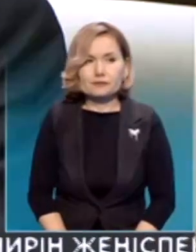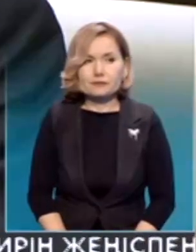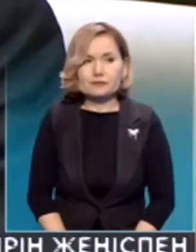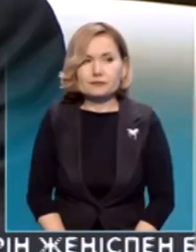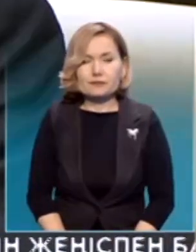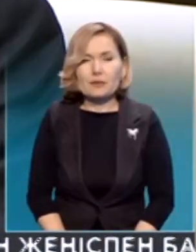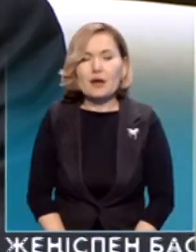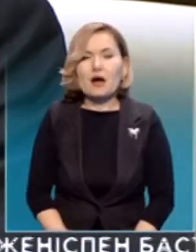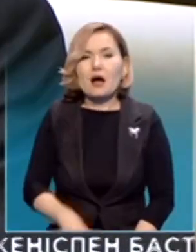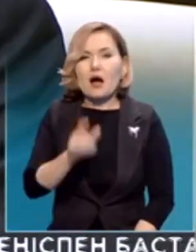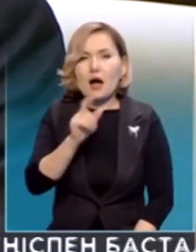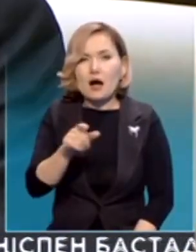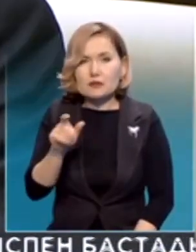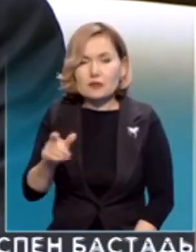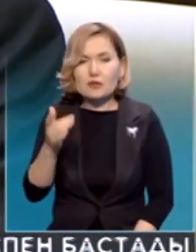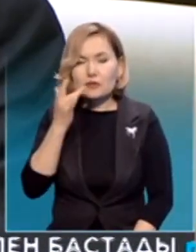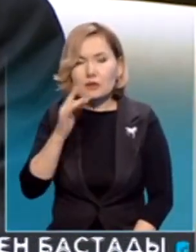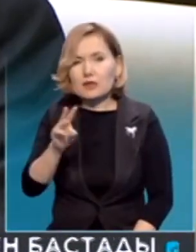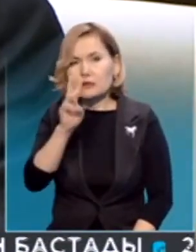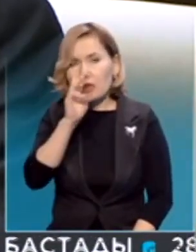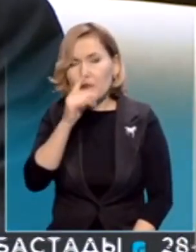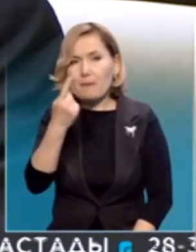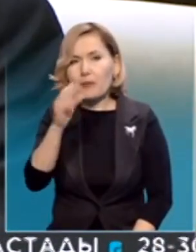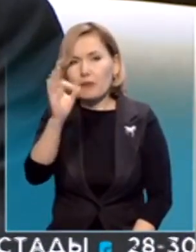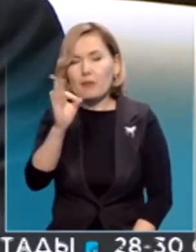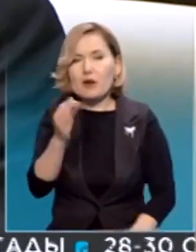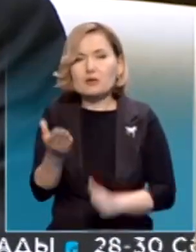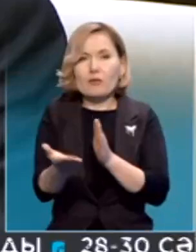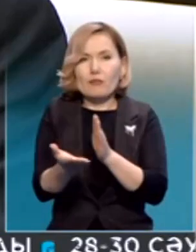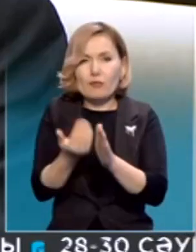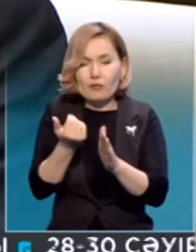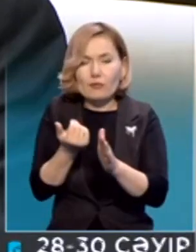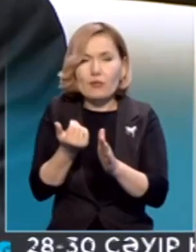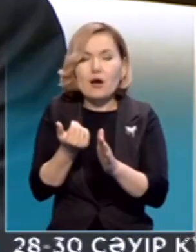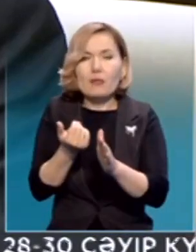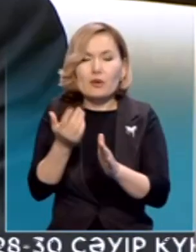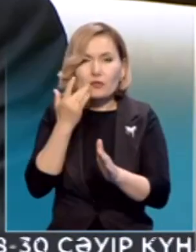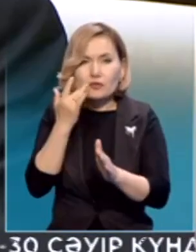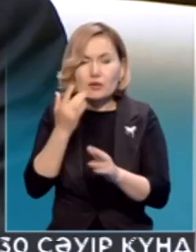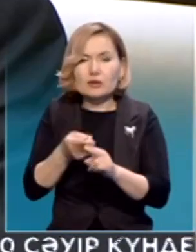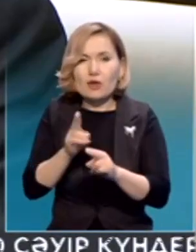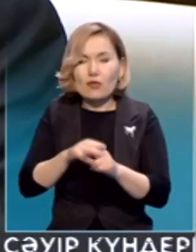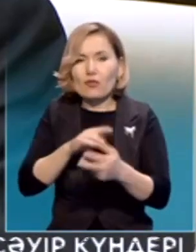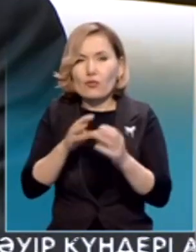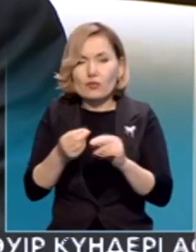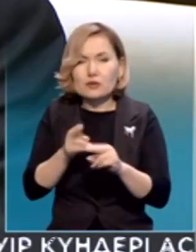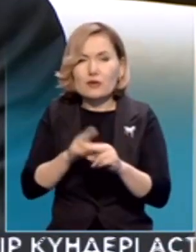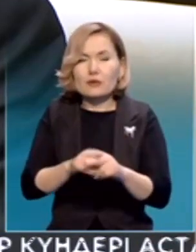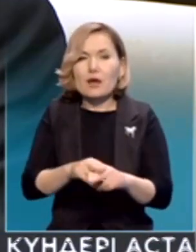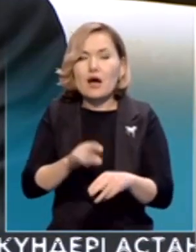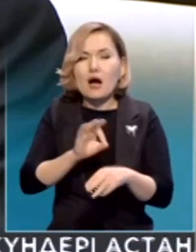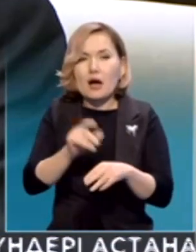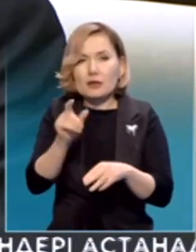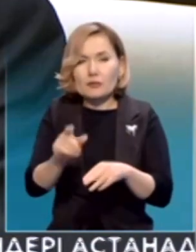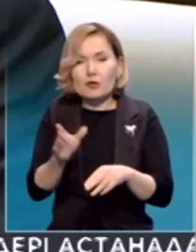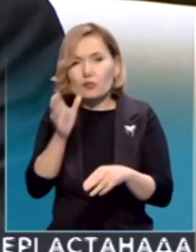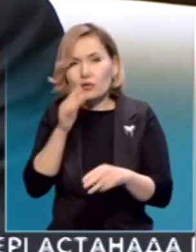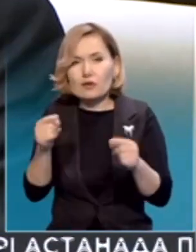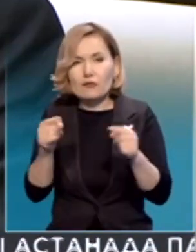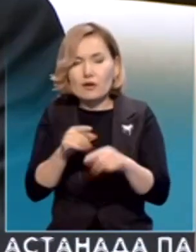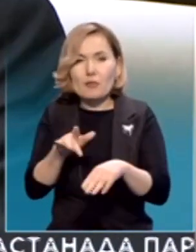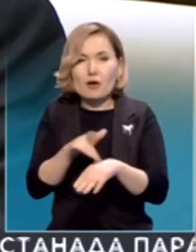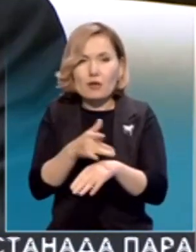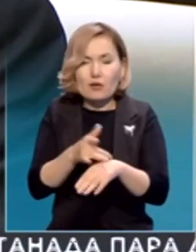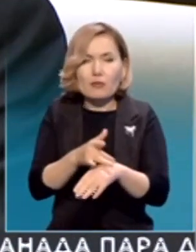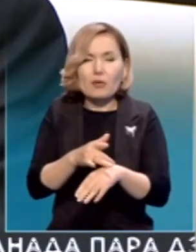Азаматтар тұрақты жарнасын төлеп жүрсе де, егер 3 ай төлемей қалса, онда автоматты түрде мәмістен шығып қалады. Бұл мәселені қайта қарау керек. Және де